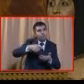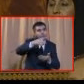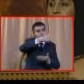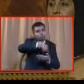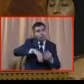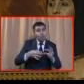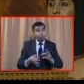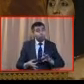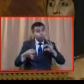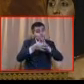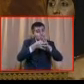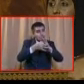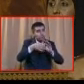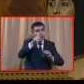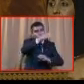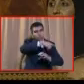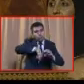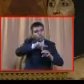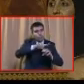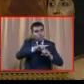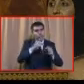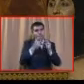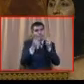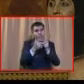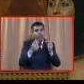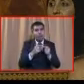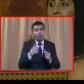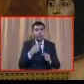شراكات، وسائلكم السيد الوزير المحترم.